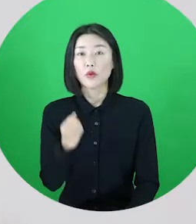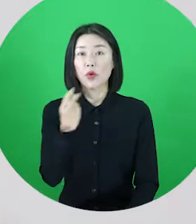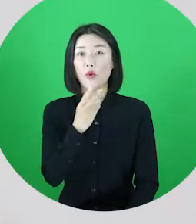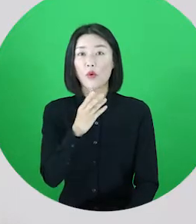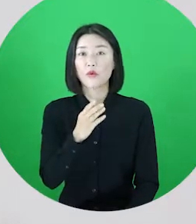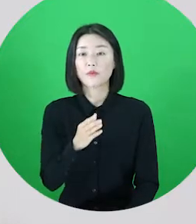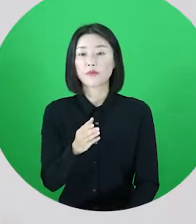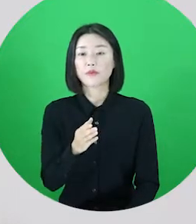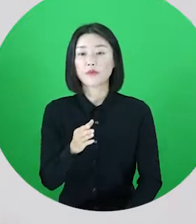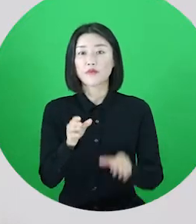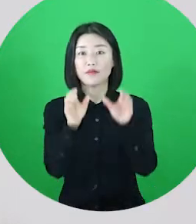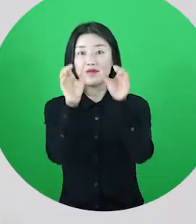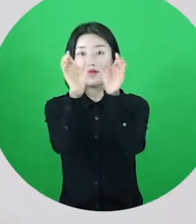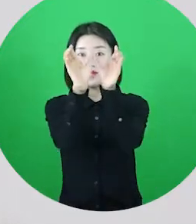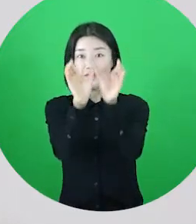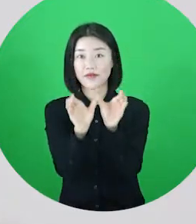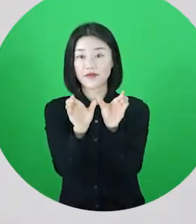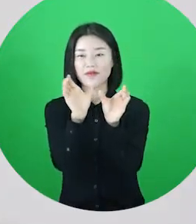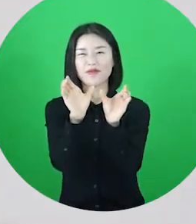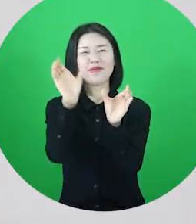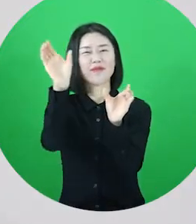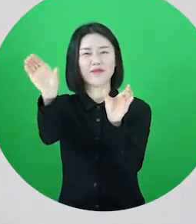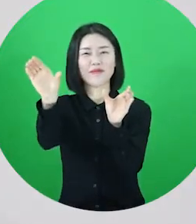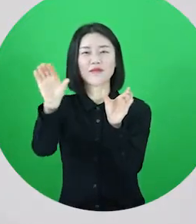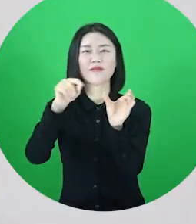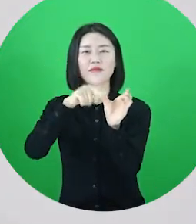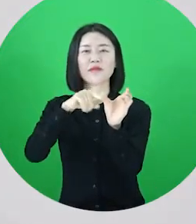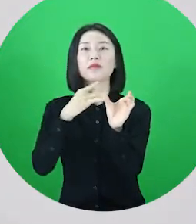두부는 절반만 사용할게요.